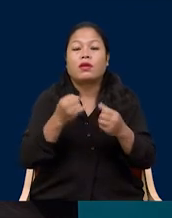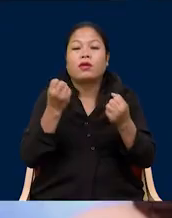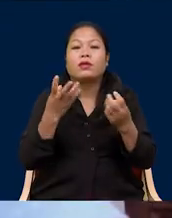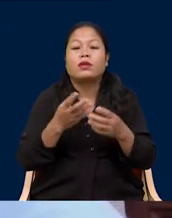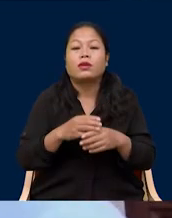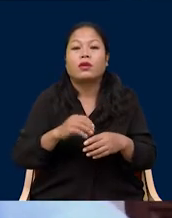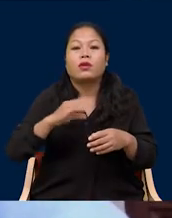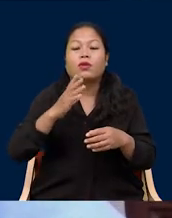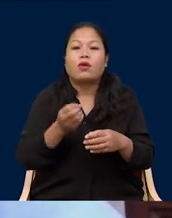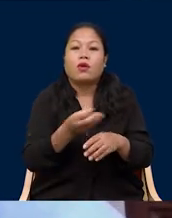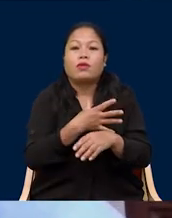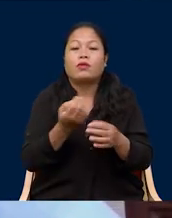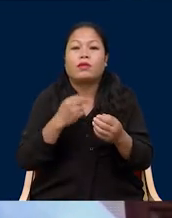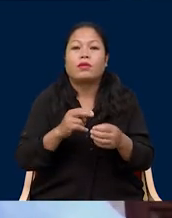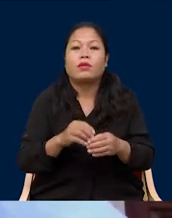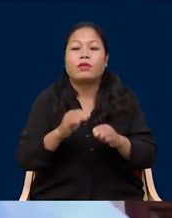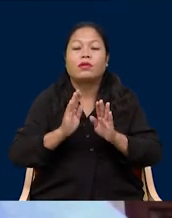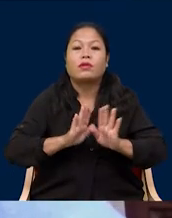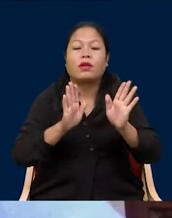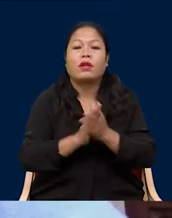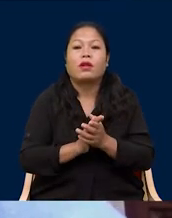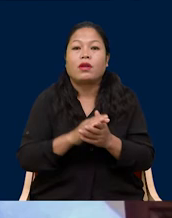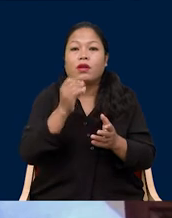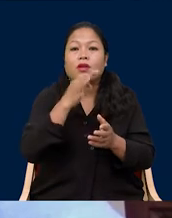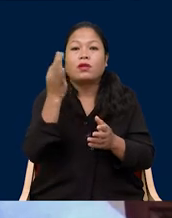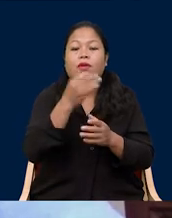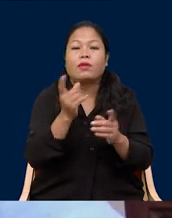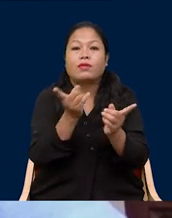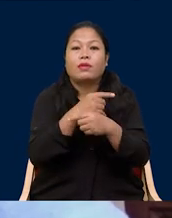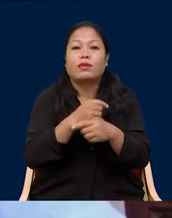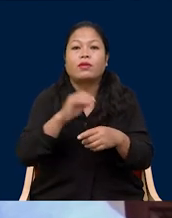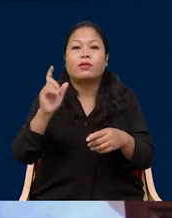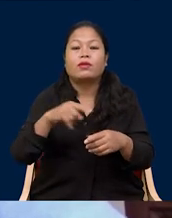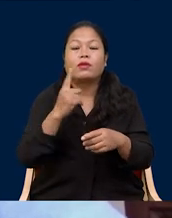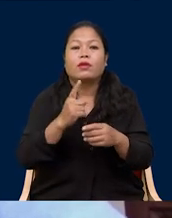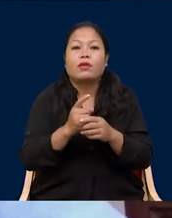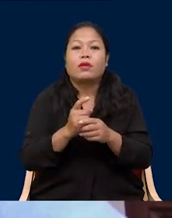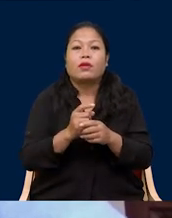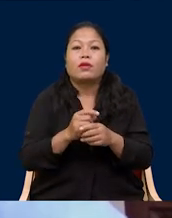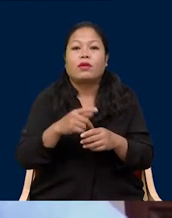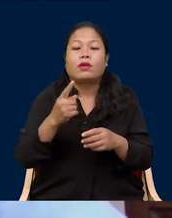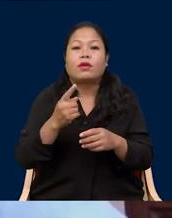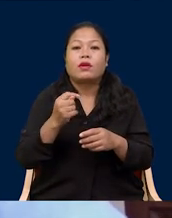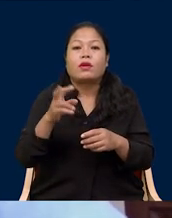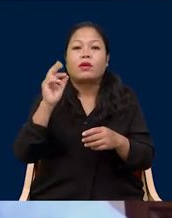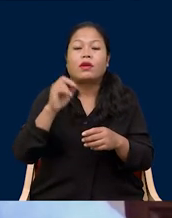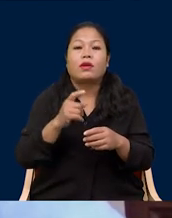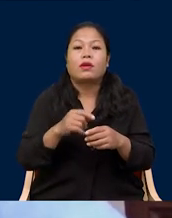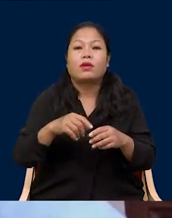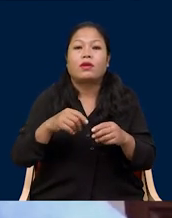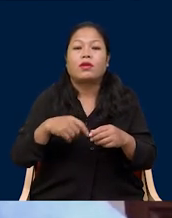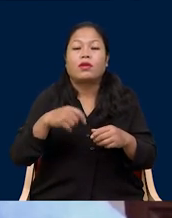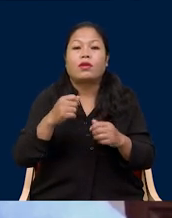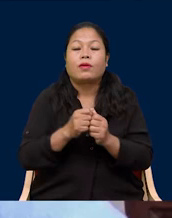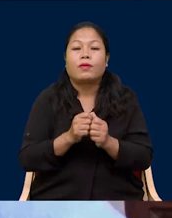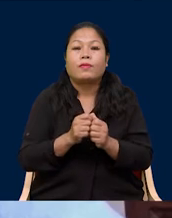सक्छ? धन्यवाद प्रकृतिजी। यो जस जलवायु परिवर्तनको कुरा गर्दाखेरि सबभन्दा पहिला यसको कारक तत्त्व हामीले कुरा